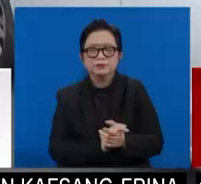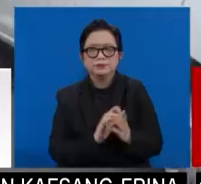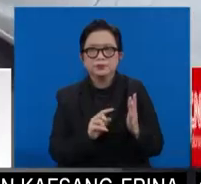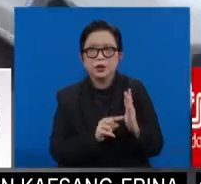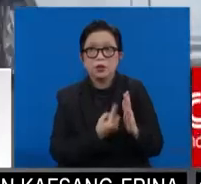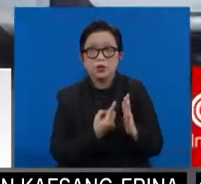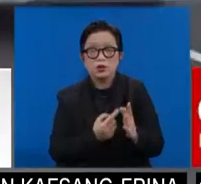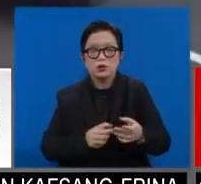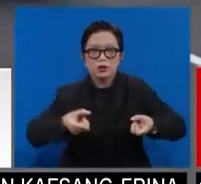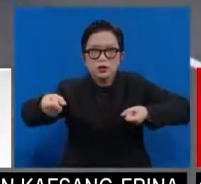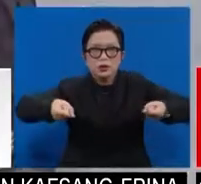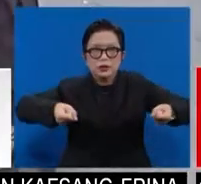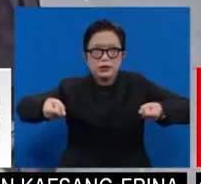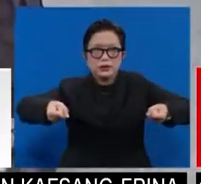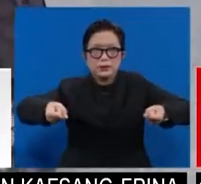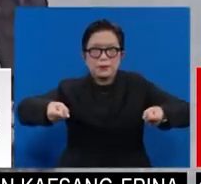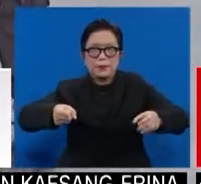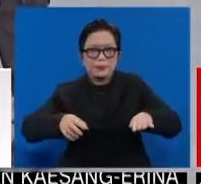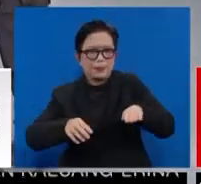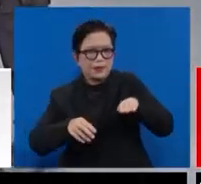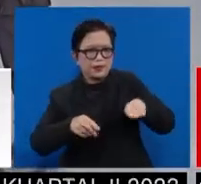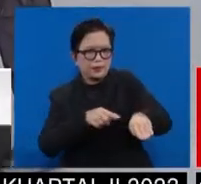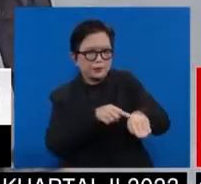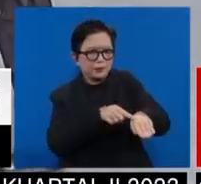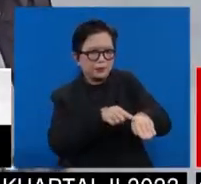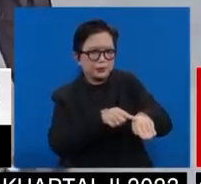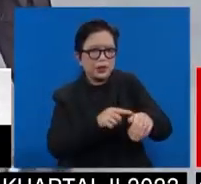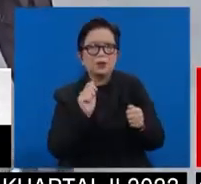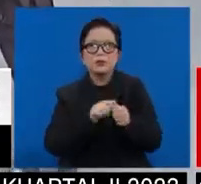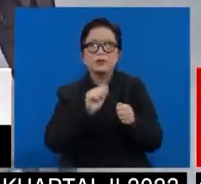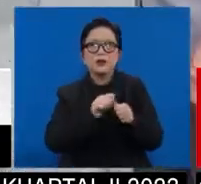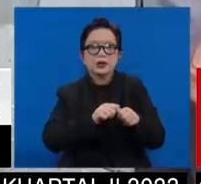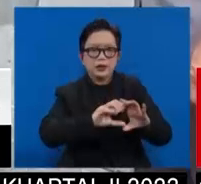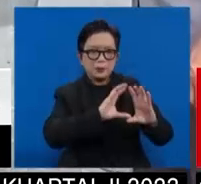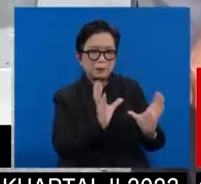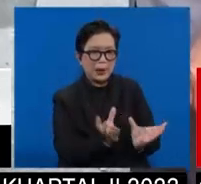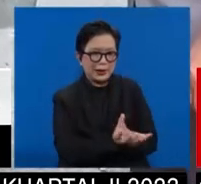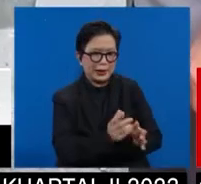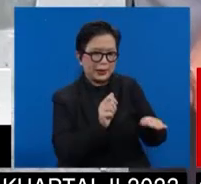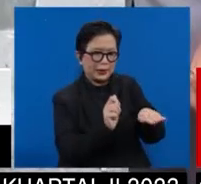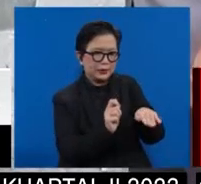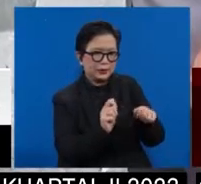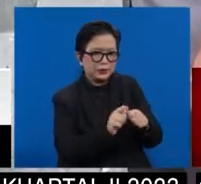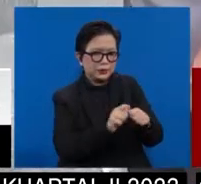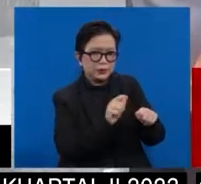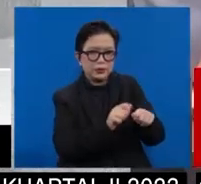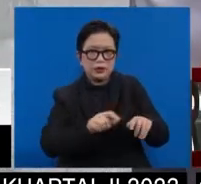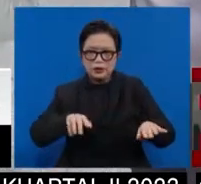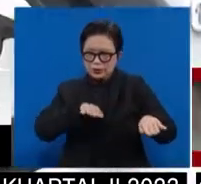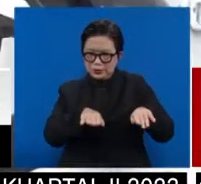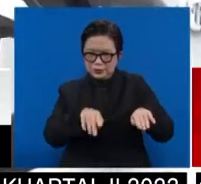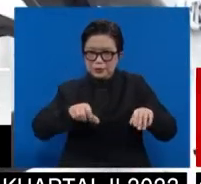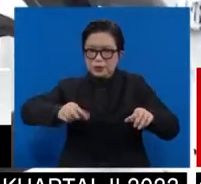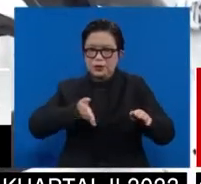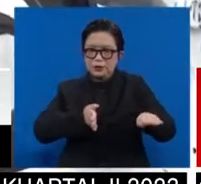truk yang dikendarai oleh Abdul Holik berhenti di pinggir jalan untuk memperbaiki ban belakang yang rusak. Tiba-tiba, motor yang dikemudikan oleh Dika